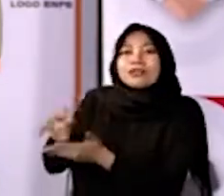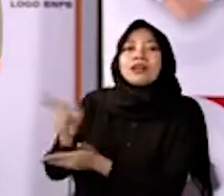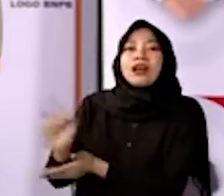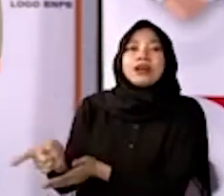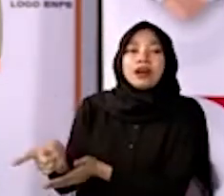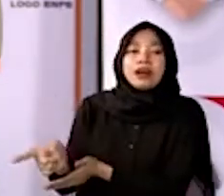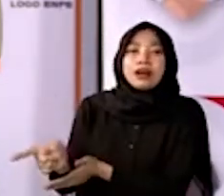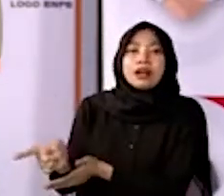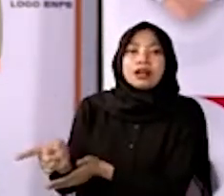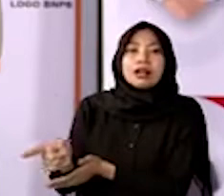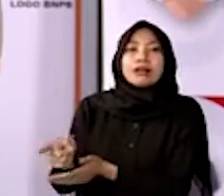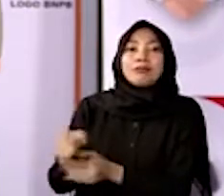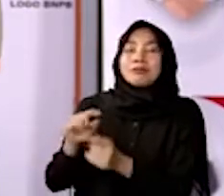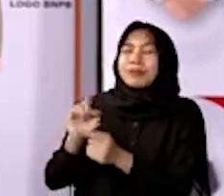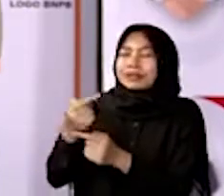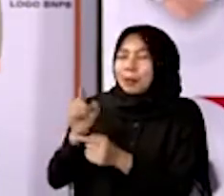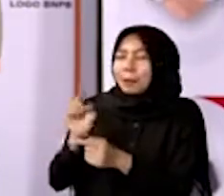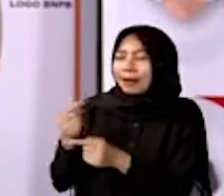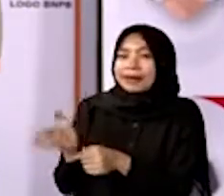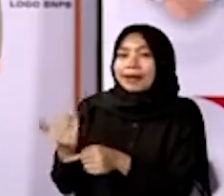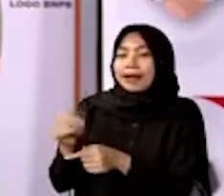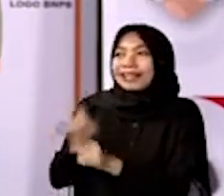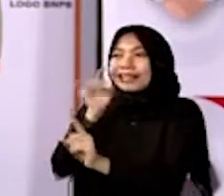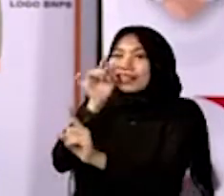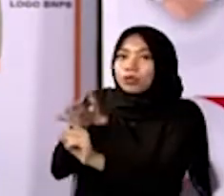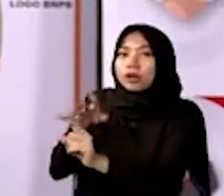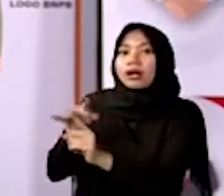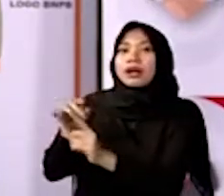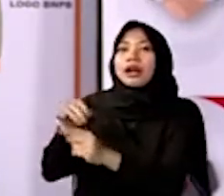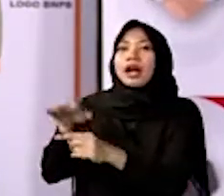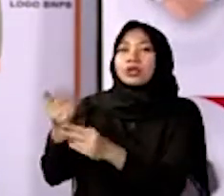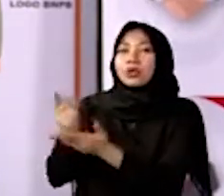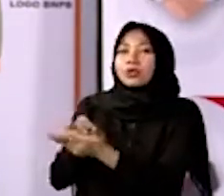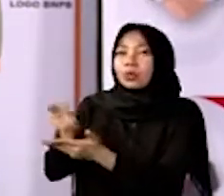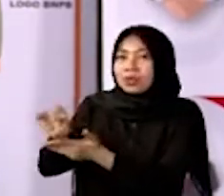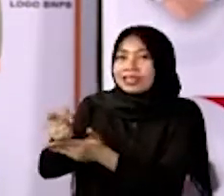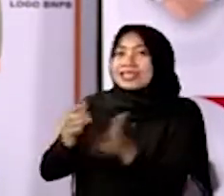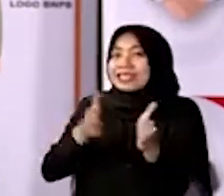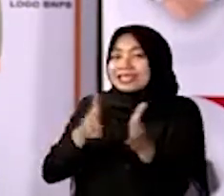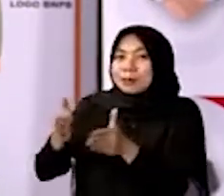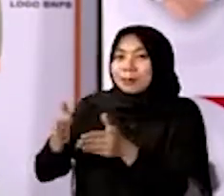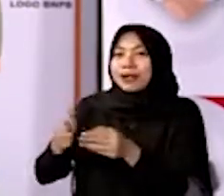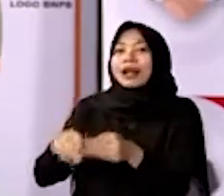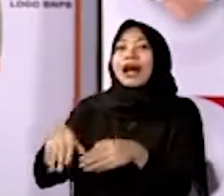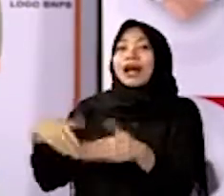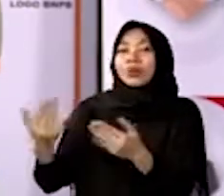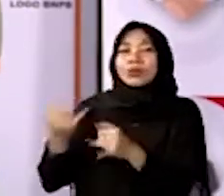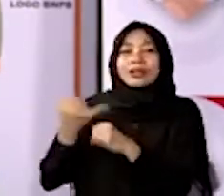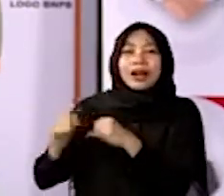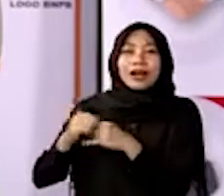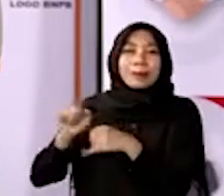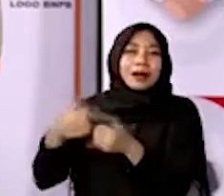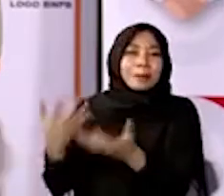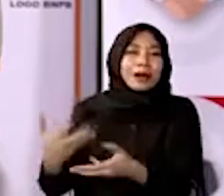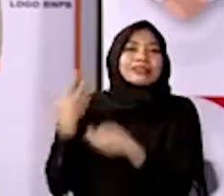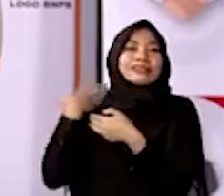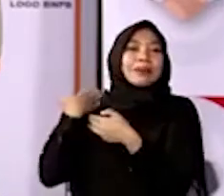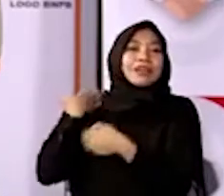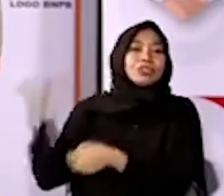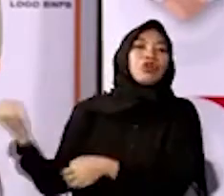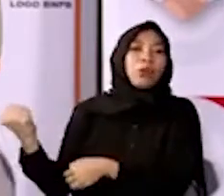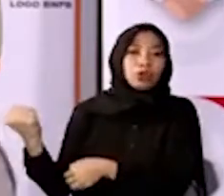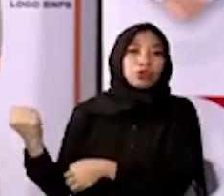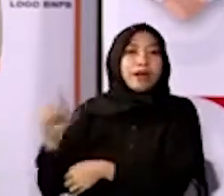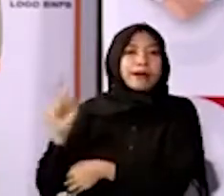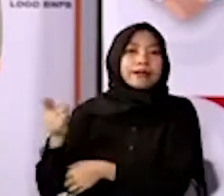dari teguran kemudian juga tindakan disiplin bahkan sampai denganndakan kepatan jabatan terhadap yang bersangkutan ini kita lakukan